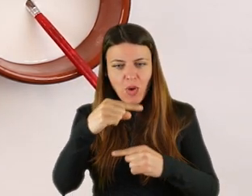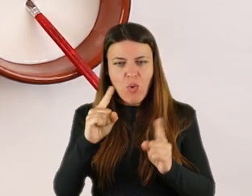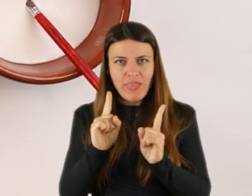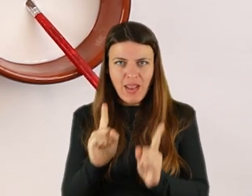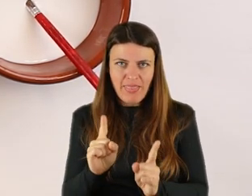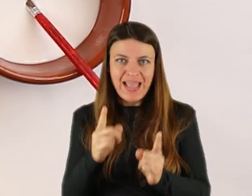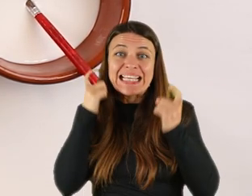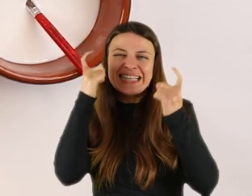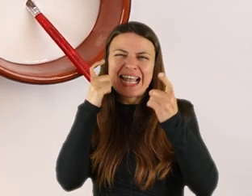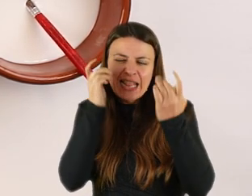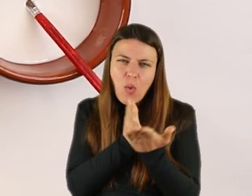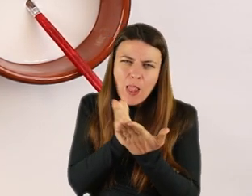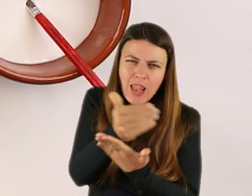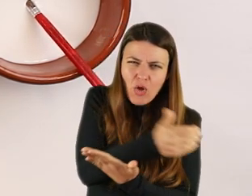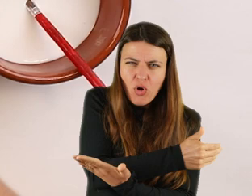corbes.